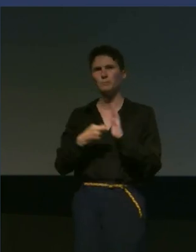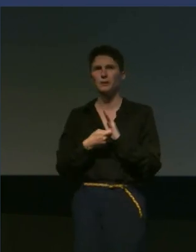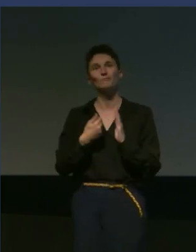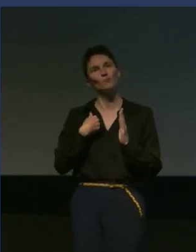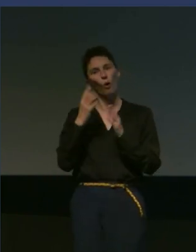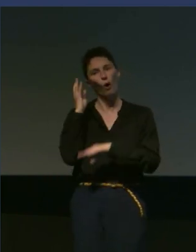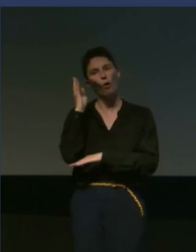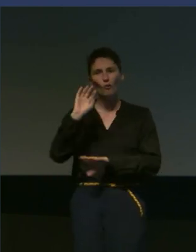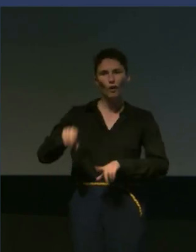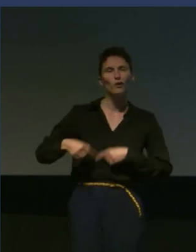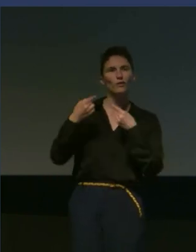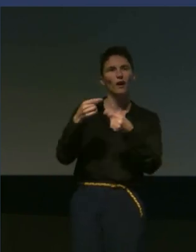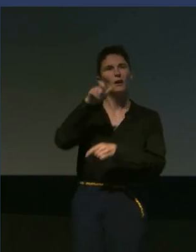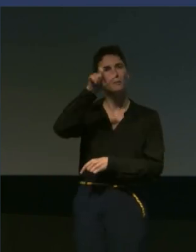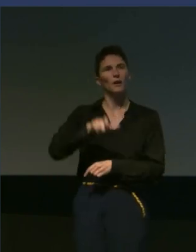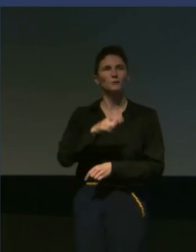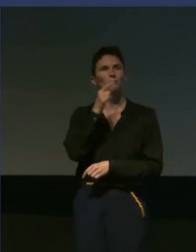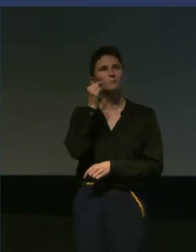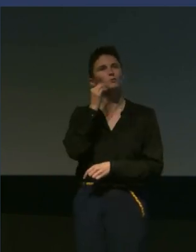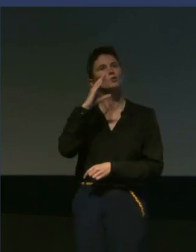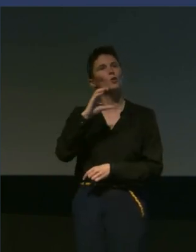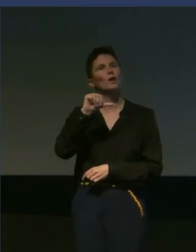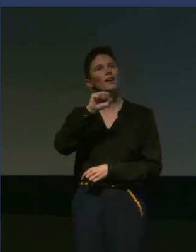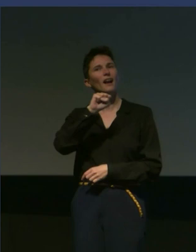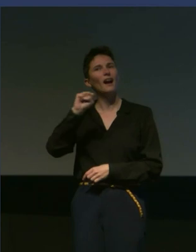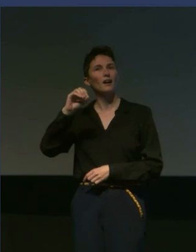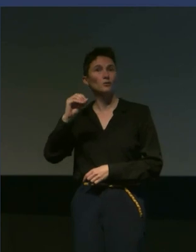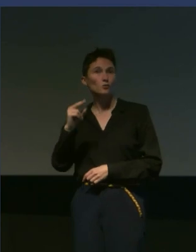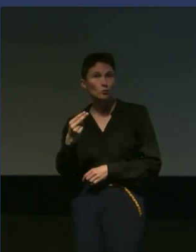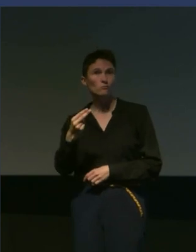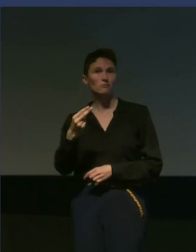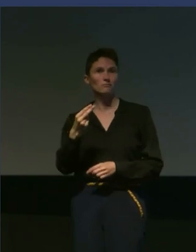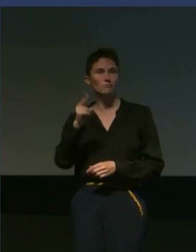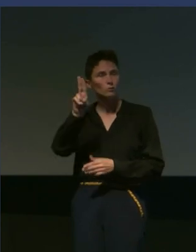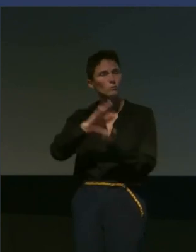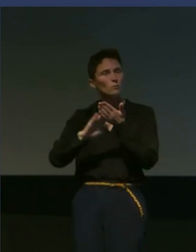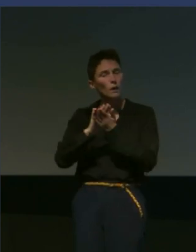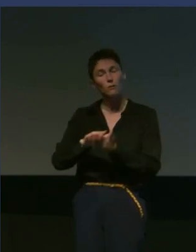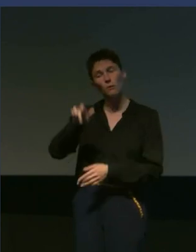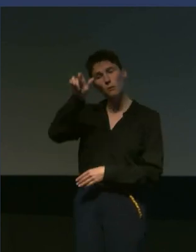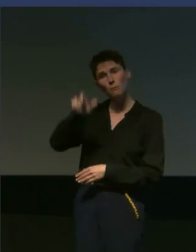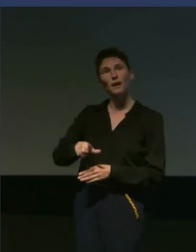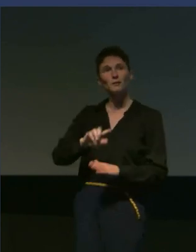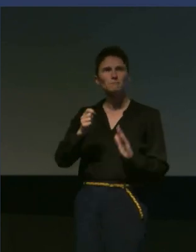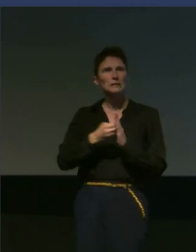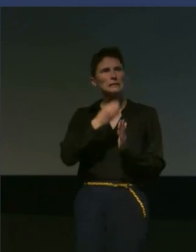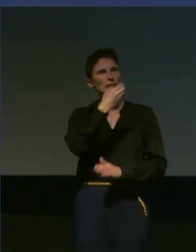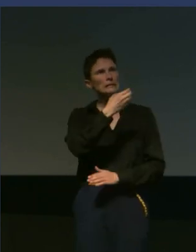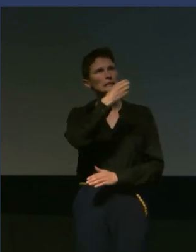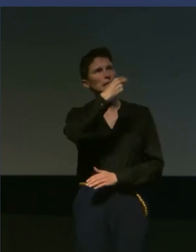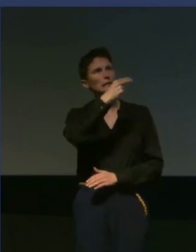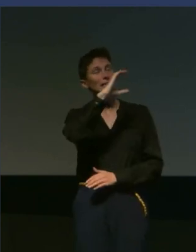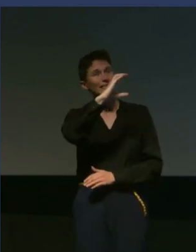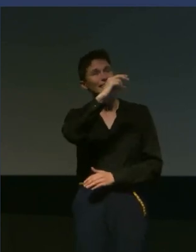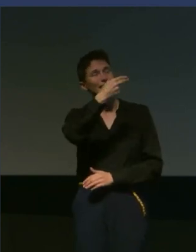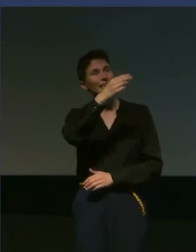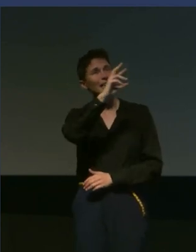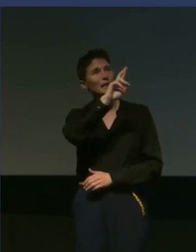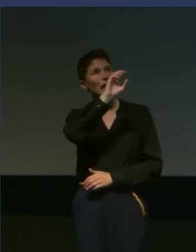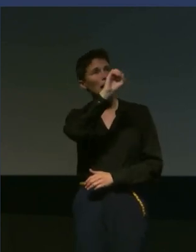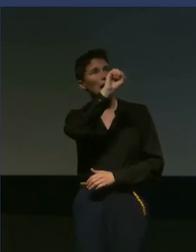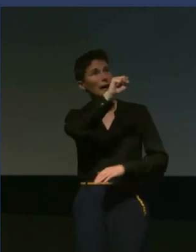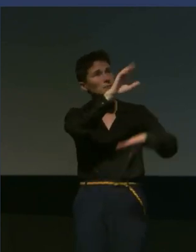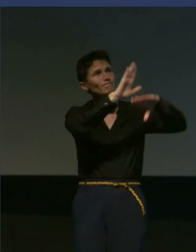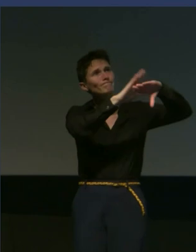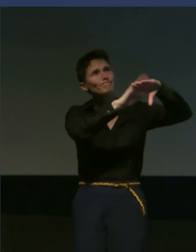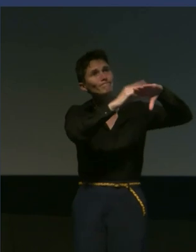à une conférence de Christophe Chassou, qui est un des auteurs qui avait alerté le CNRS pour faire les livres,